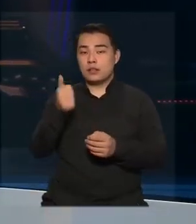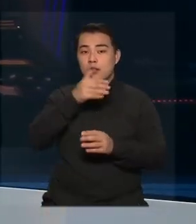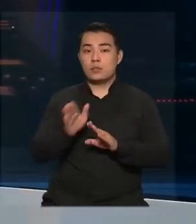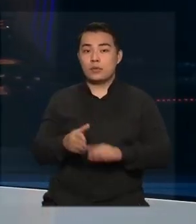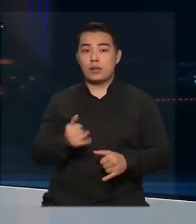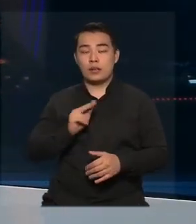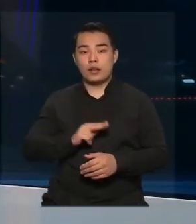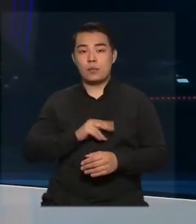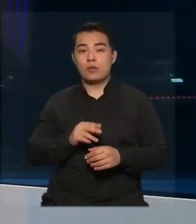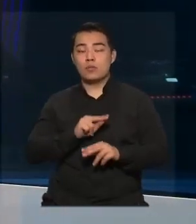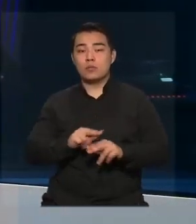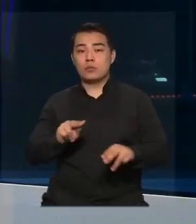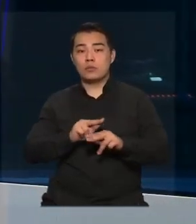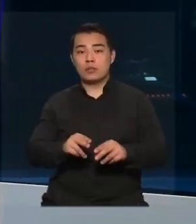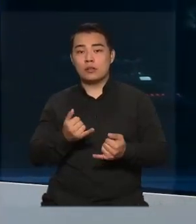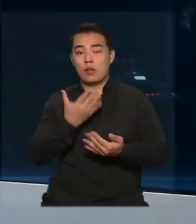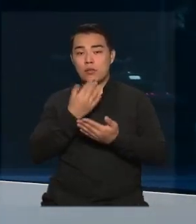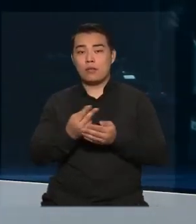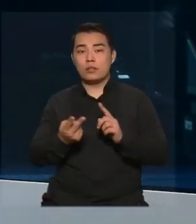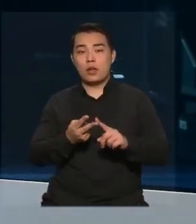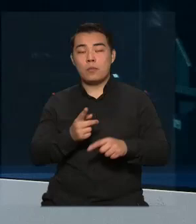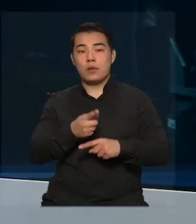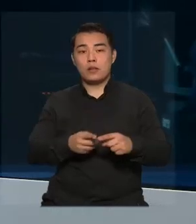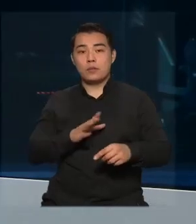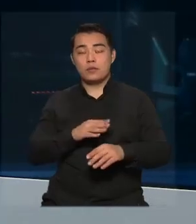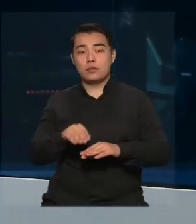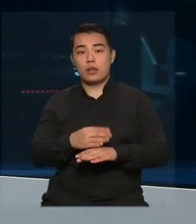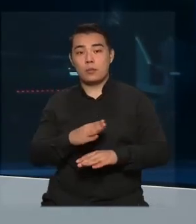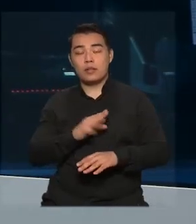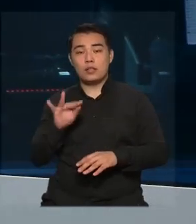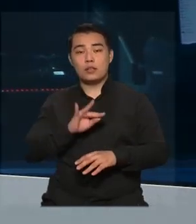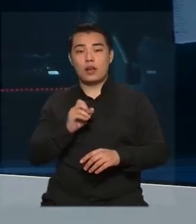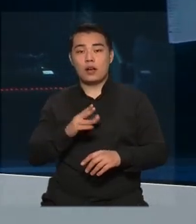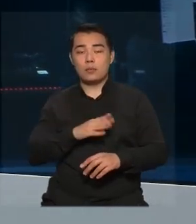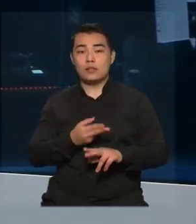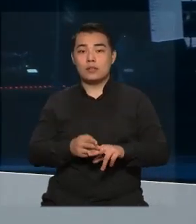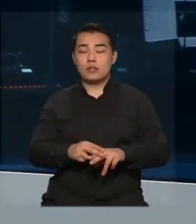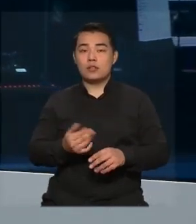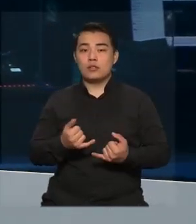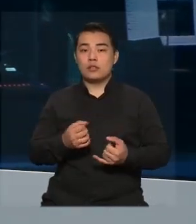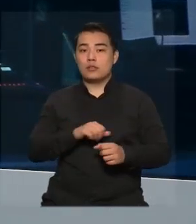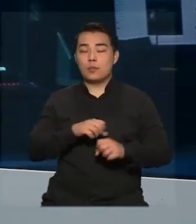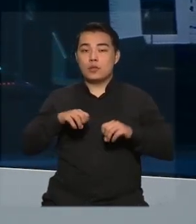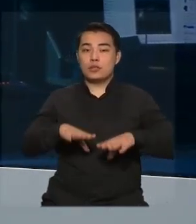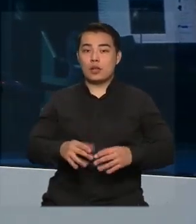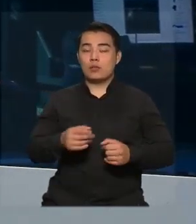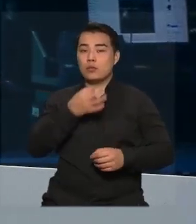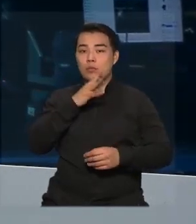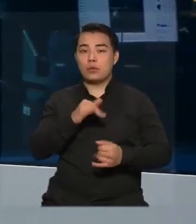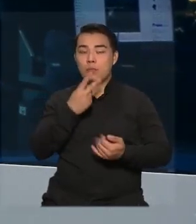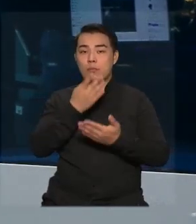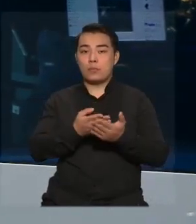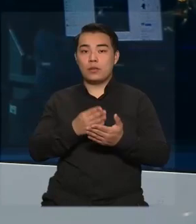Асем работает преподавателем и обрела свою вторую половину. Историю о том, как сила духа и решимость могут преодолеть любые препятствия